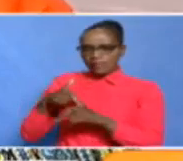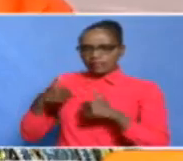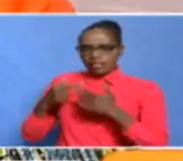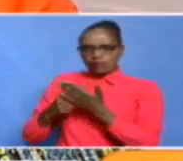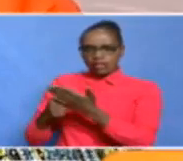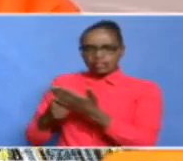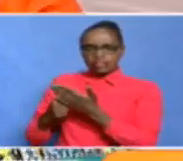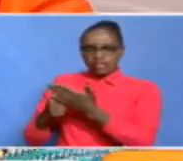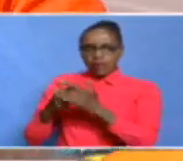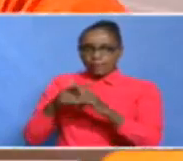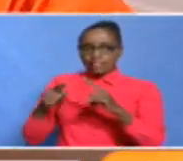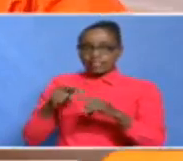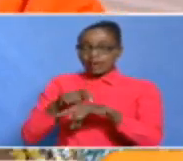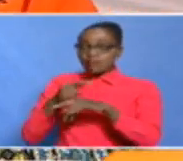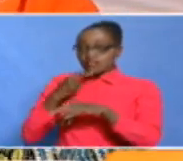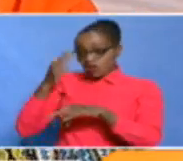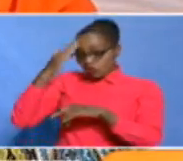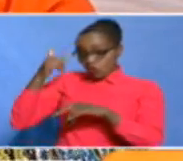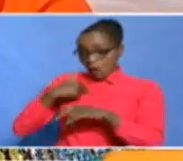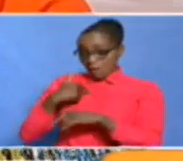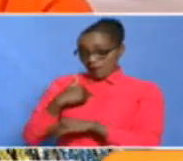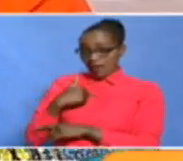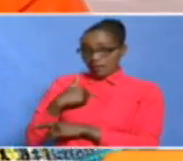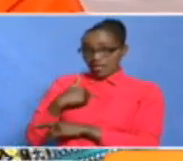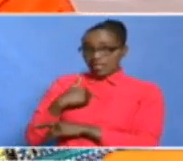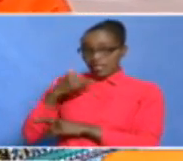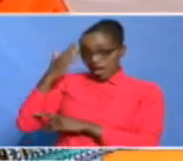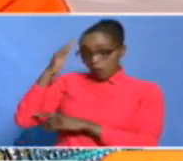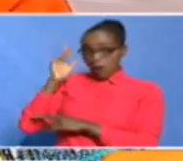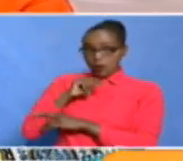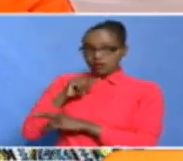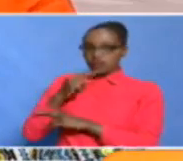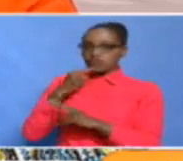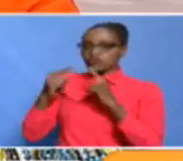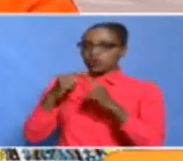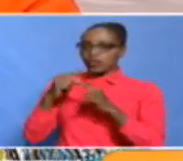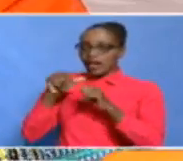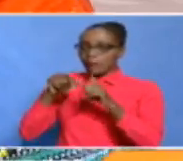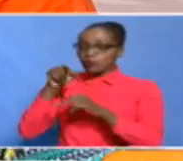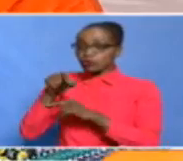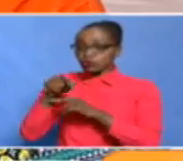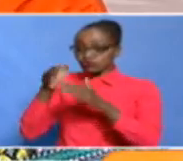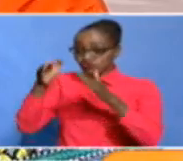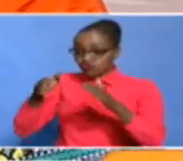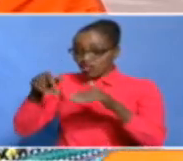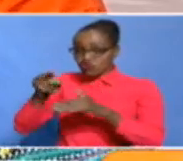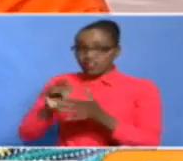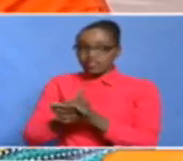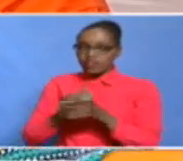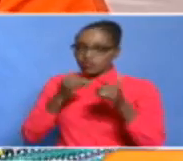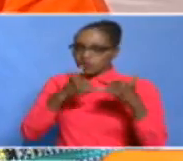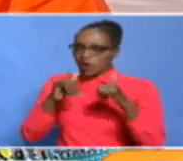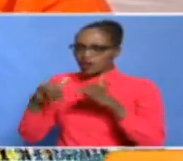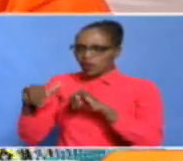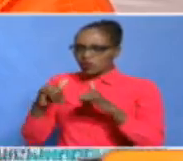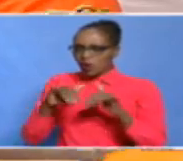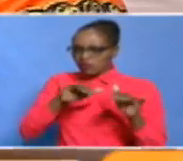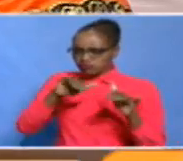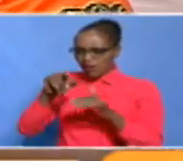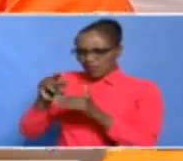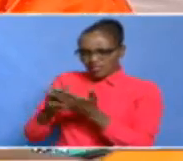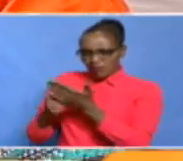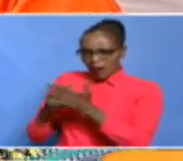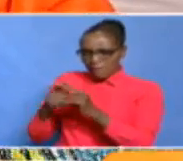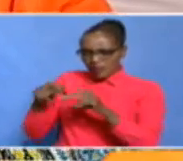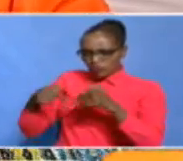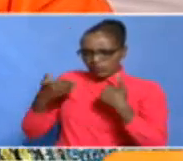discussion. Lakini ukimwambia wajua mimi, anajua wanakuzungumzia wewe. Kwa hivyo wewe jaribu kuweka ule mjadala, lakini